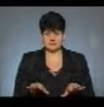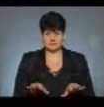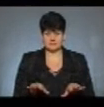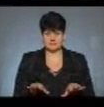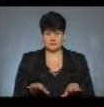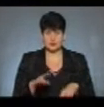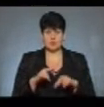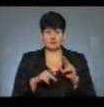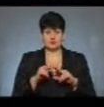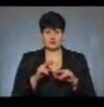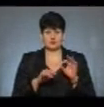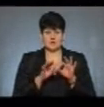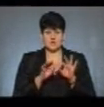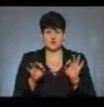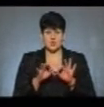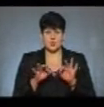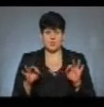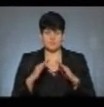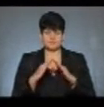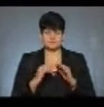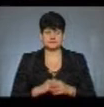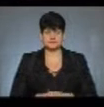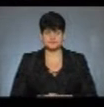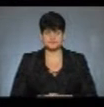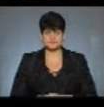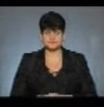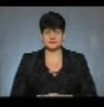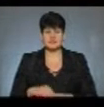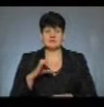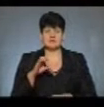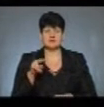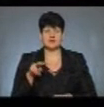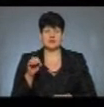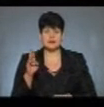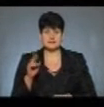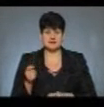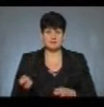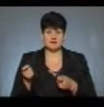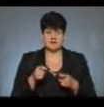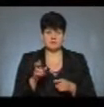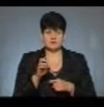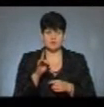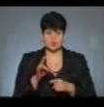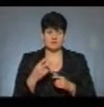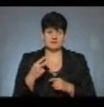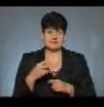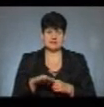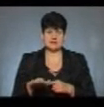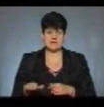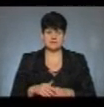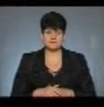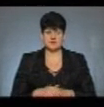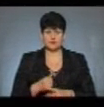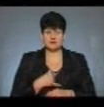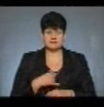я соломи. Світлана Лесик привезла із Борщівського району 20 дітей. У нас